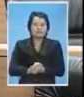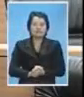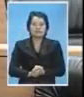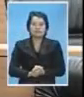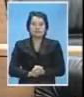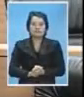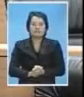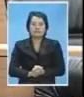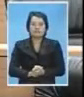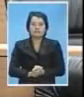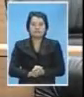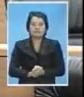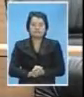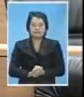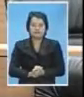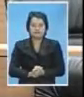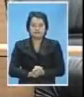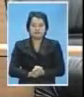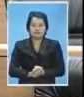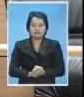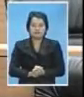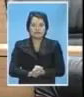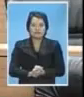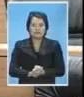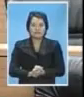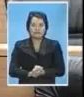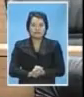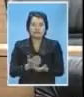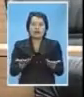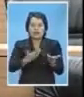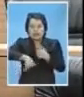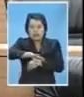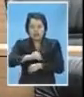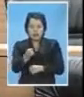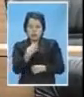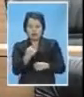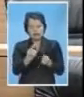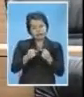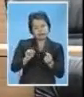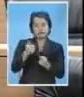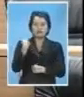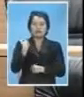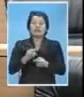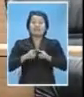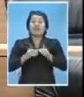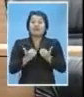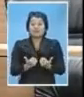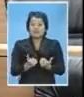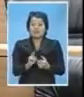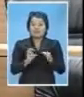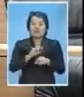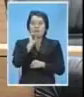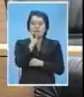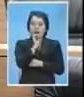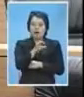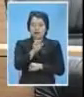ะถูกหาว่าเป็นแผ่นเสียงตกร่องมั่งอะไรบ้างแต่วันนี้เพื่อเป็นการยืนยันต่อรัฐ